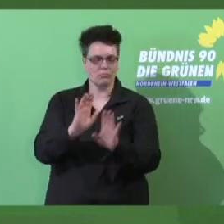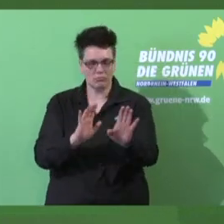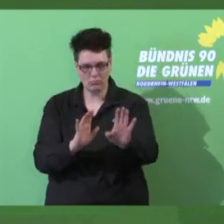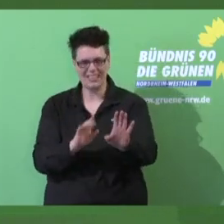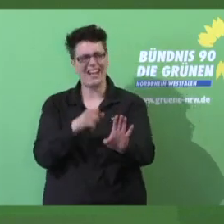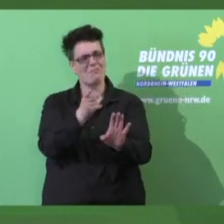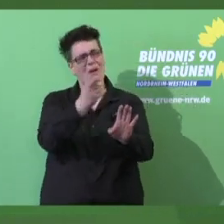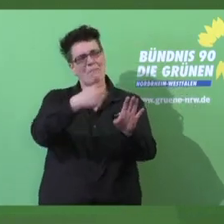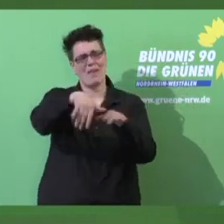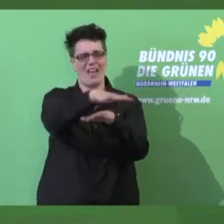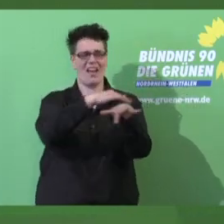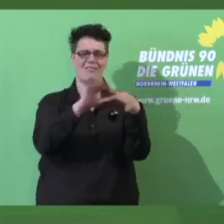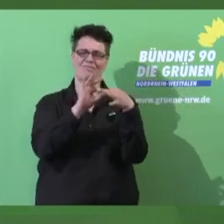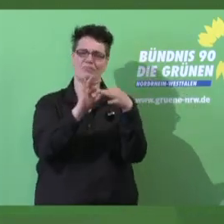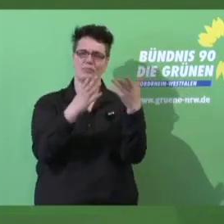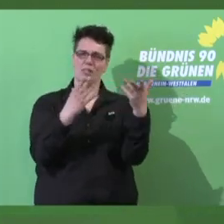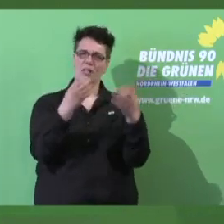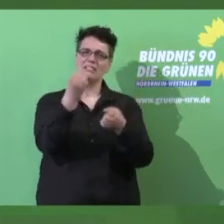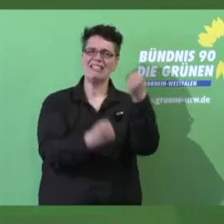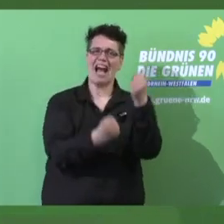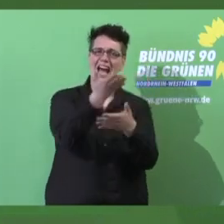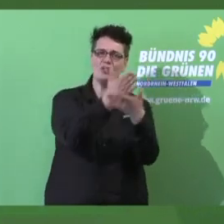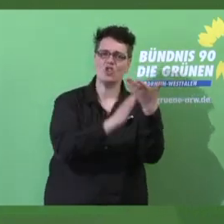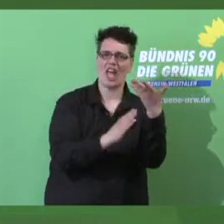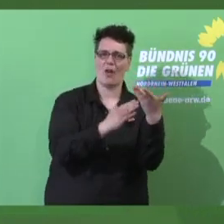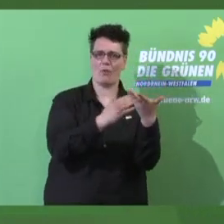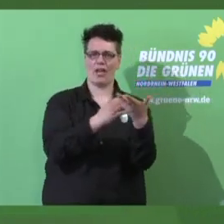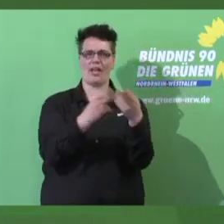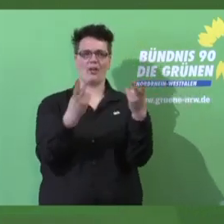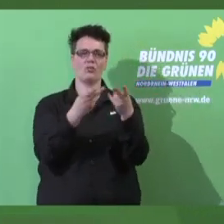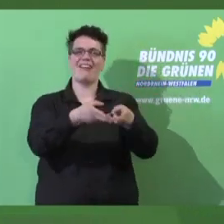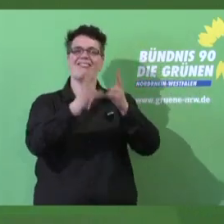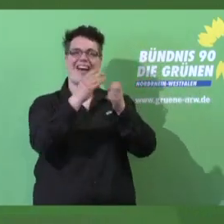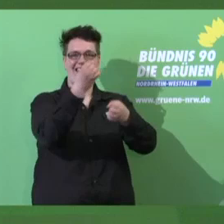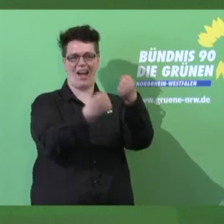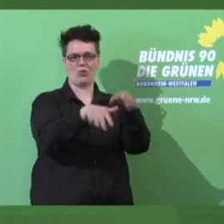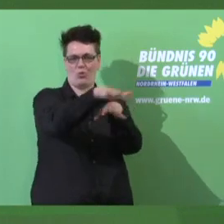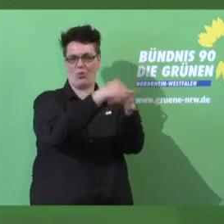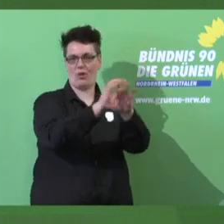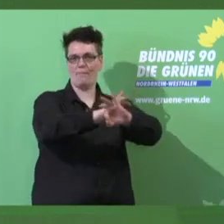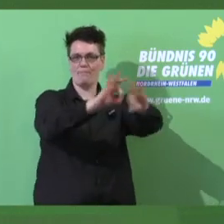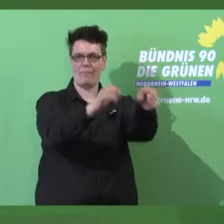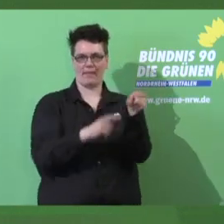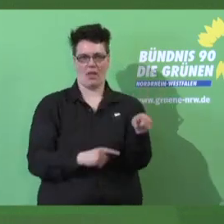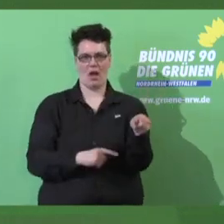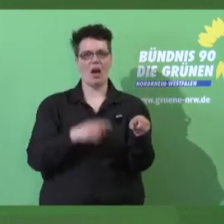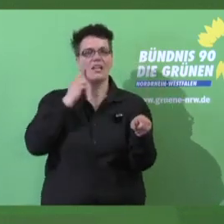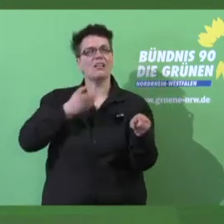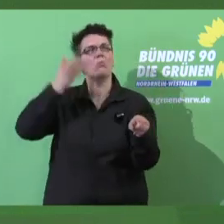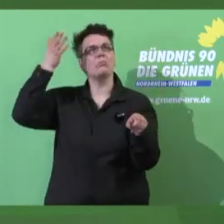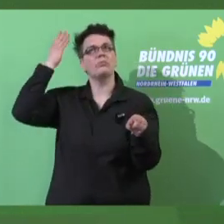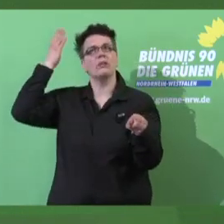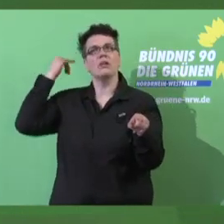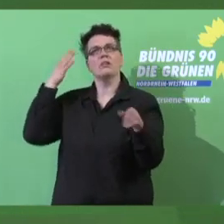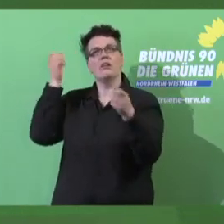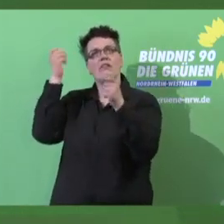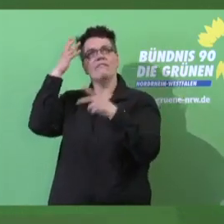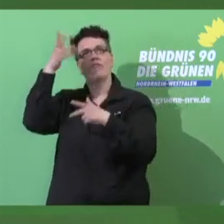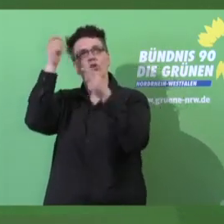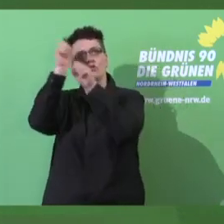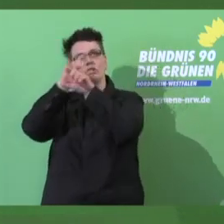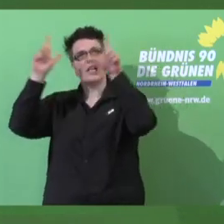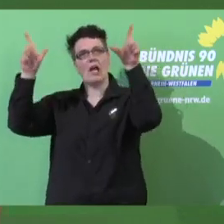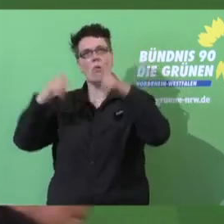Bereich Carsharing, im Bereich Leihautos und ich glaube, die Vorstellung, die man noch vor einigen Jahren hatte, dass man einfach sozusagen die alten Benziner von der Straße